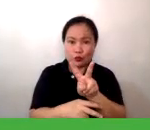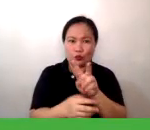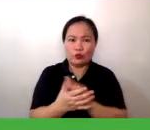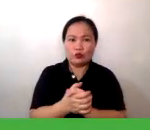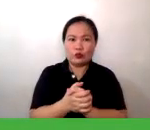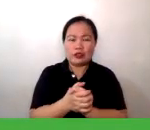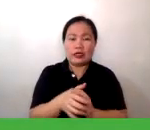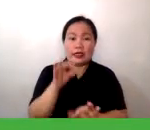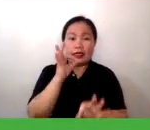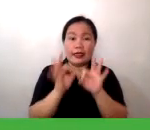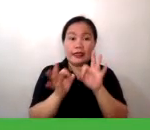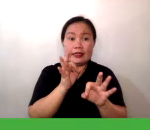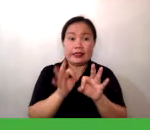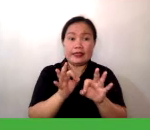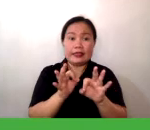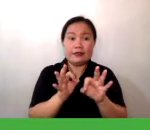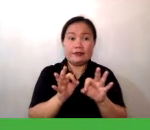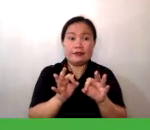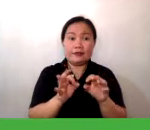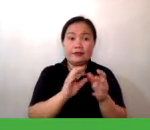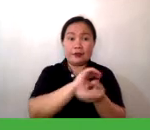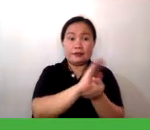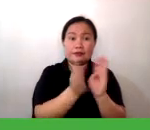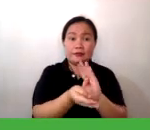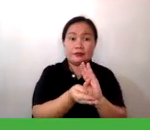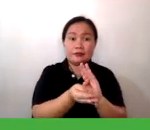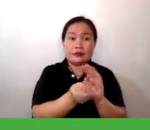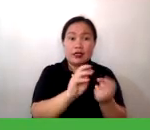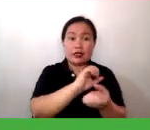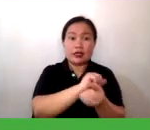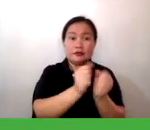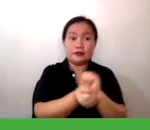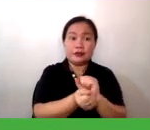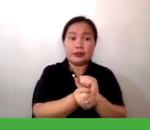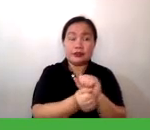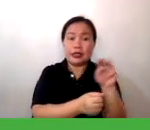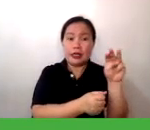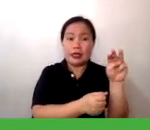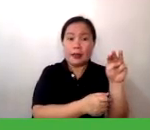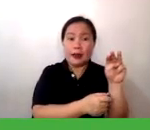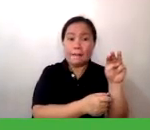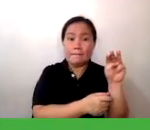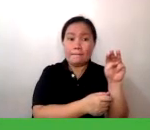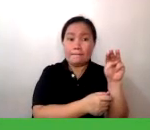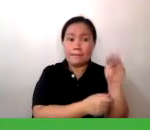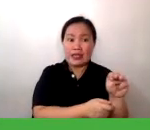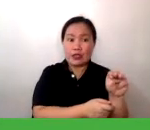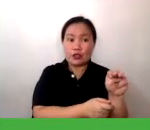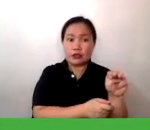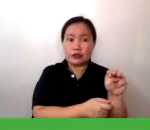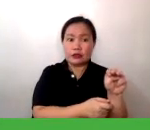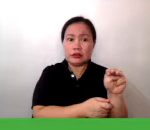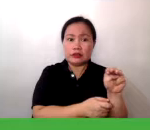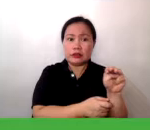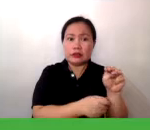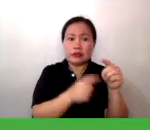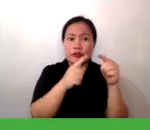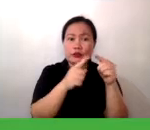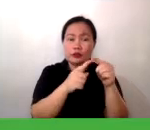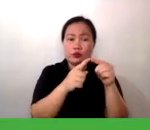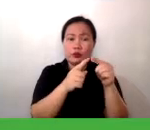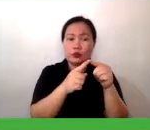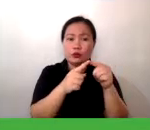kaya 100. If you are trying to convert meter to millimeter, so 1, 2, 3, tatlo, kaya